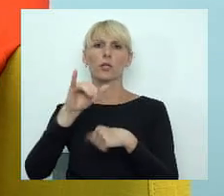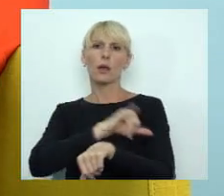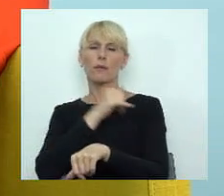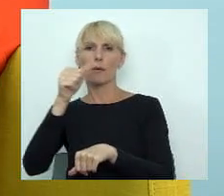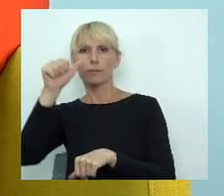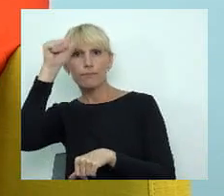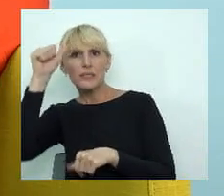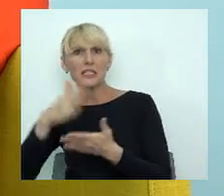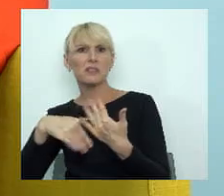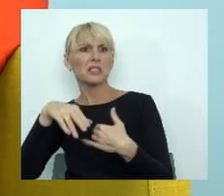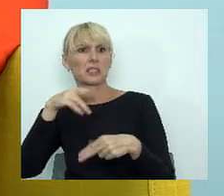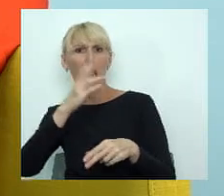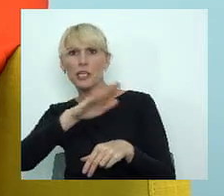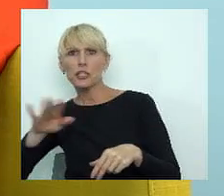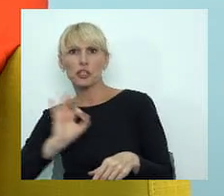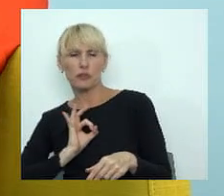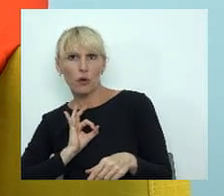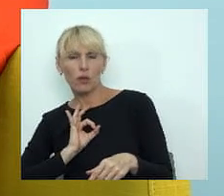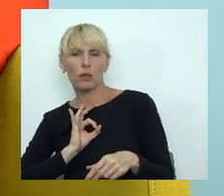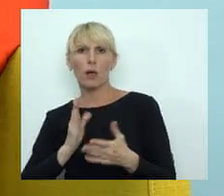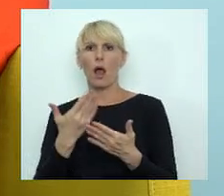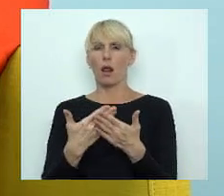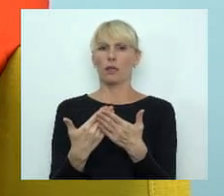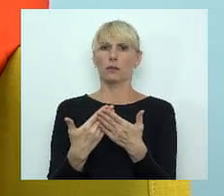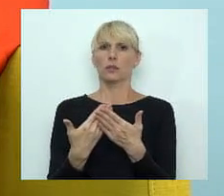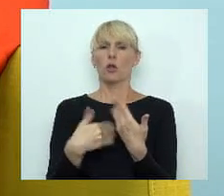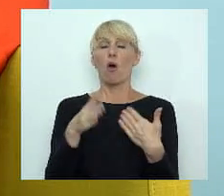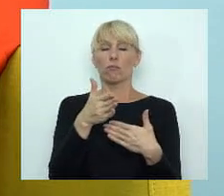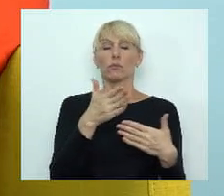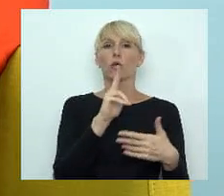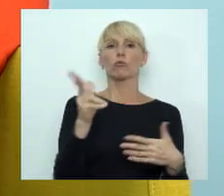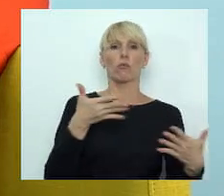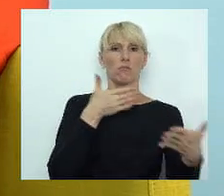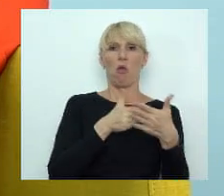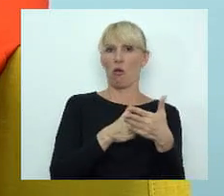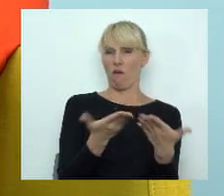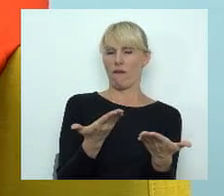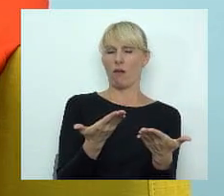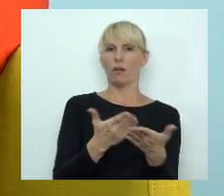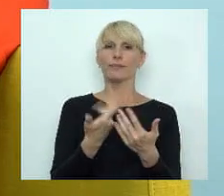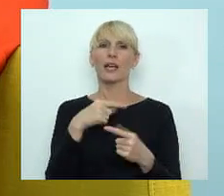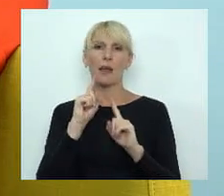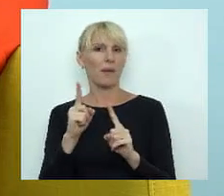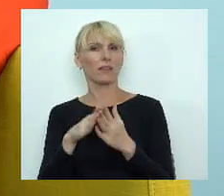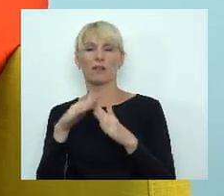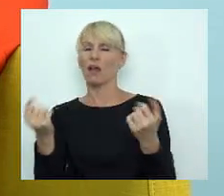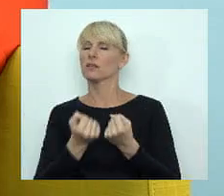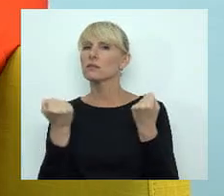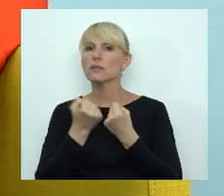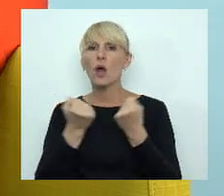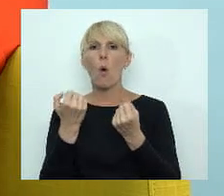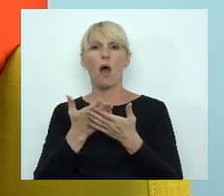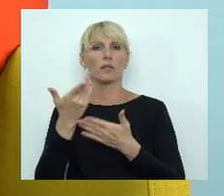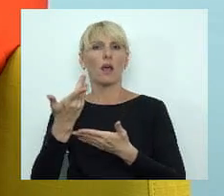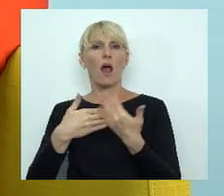prawo blokował, uniemożliwiał im uzyskanie informacji. Natomiast te działania są niezgodne z RODO. Ja myślę, że już sporo ekspertów zabrało głos